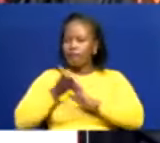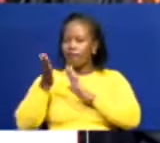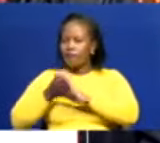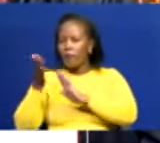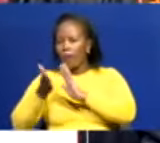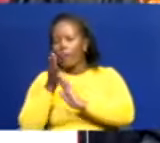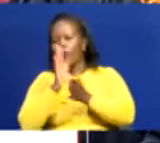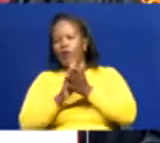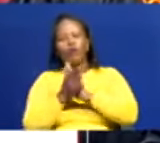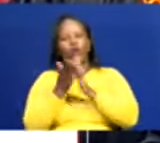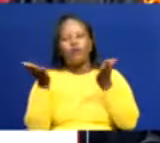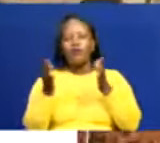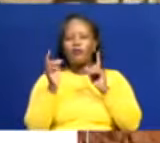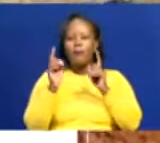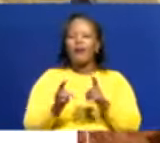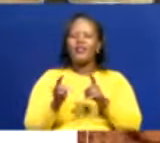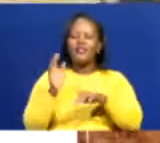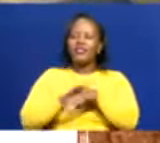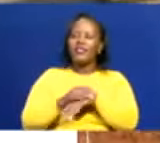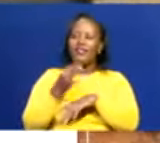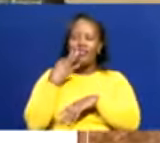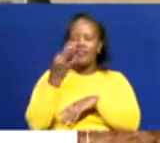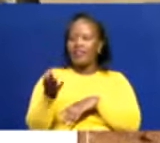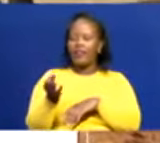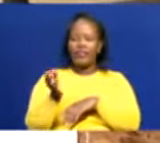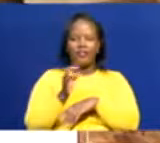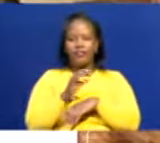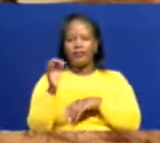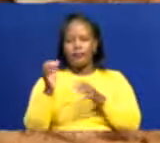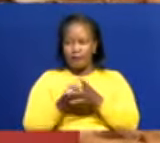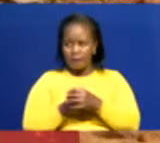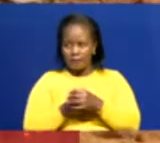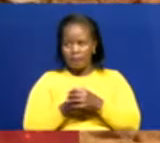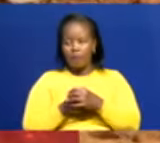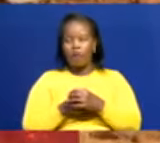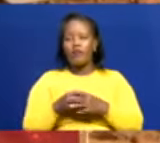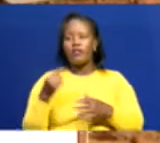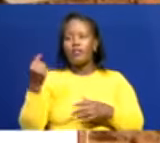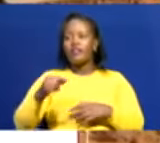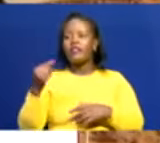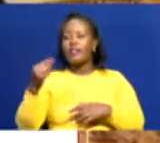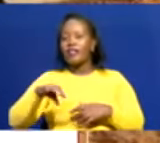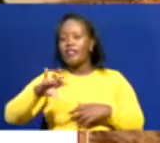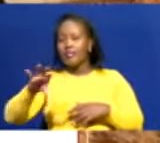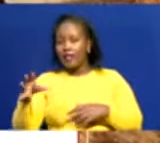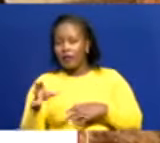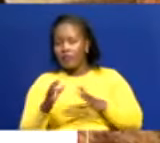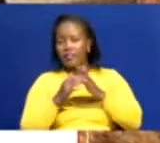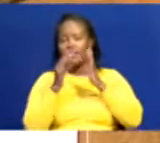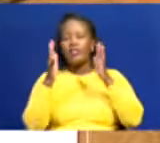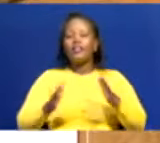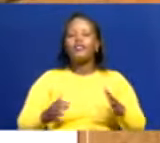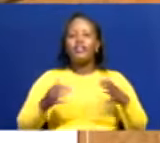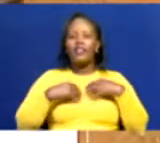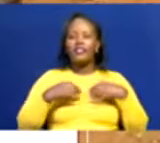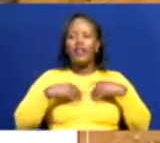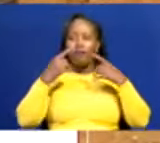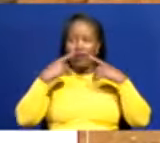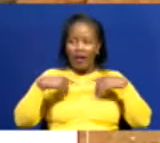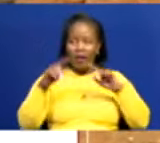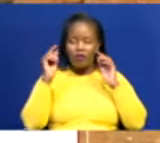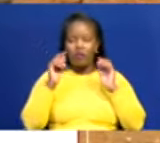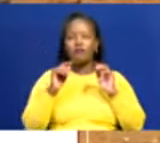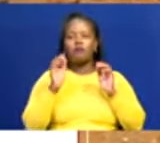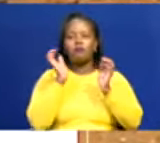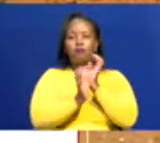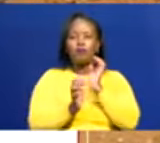hali ya kutafuta shilingi 300. Katika kaunti ya Garissa, viongozi wametangaza ilani kwa mashirika ya